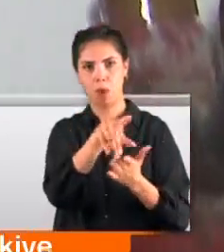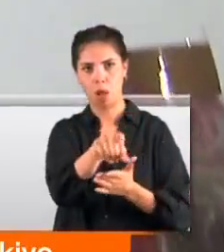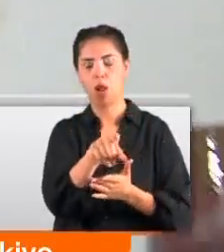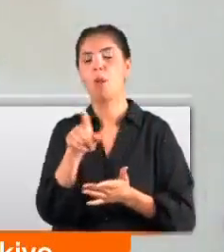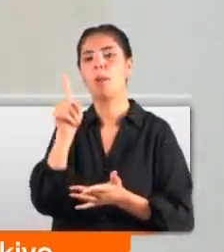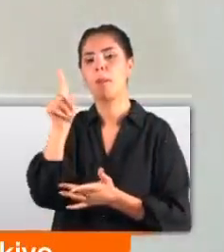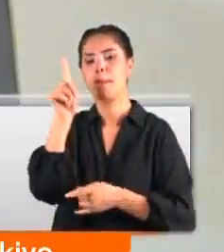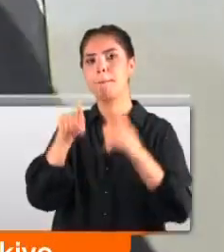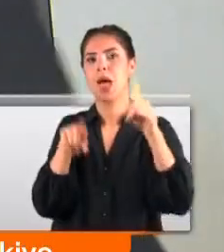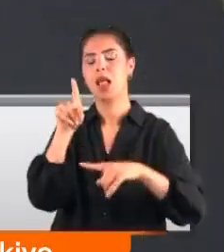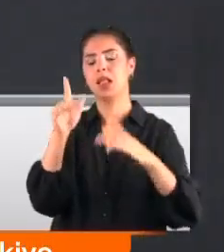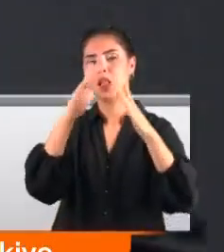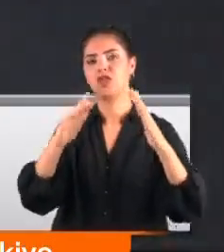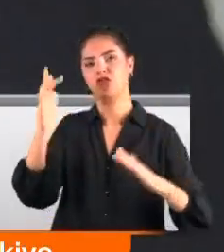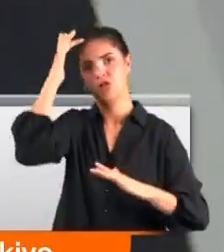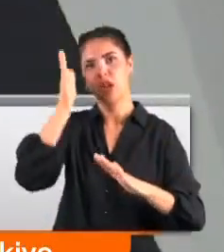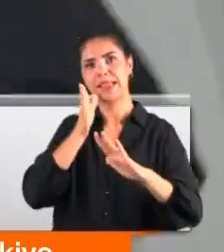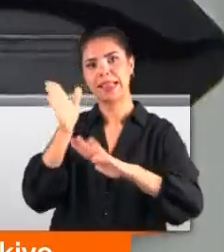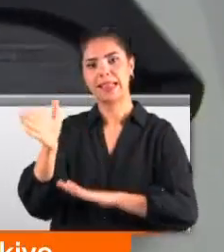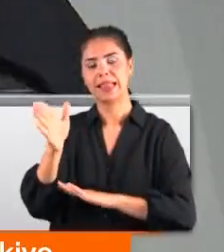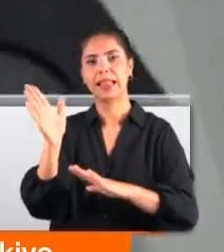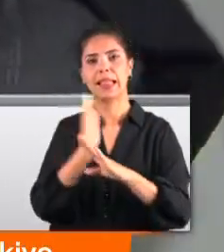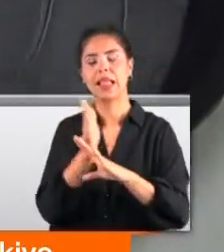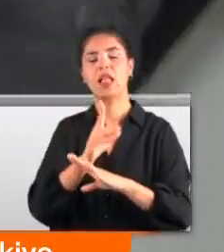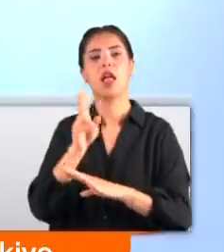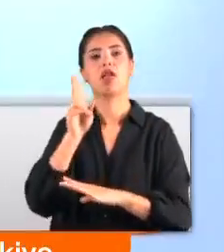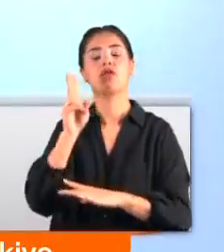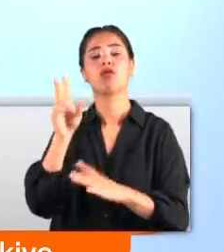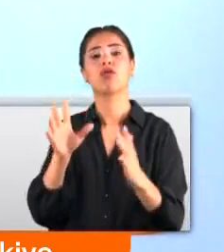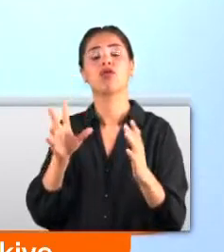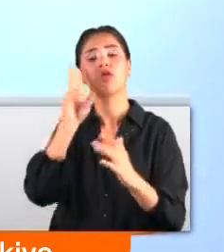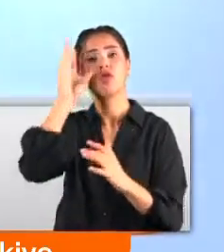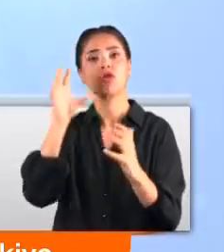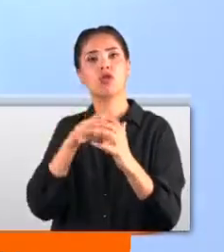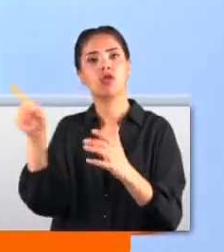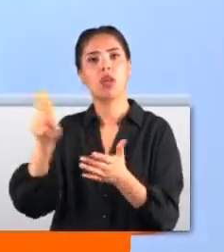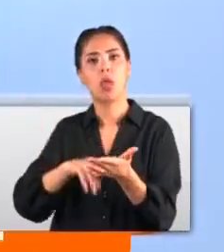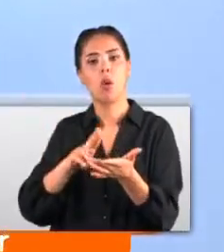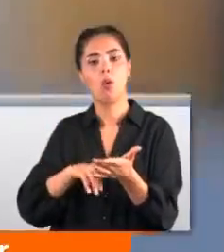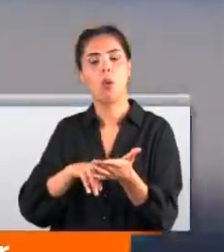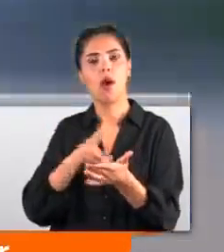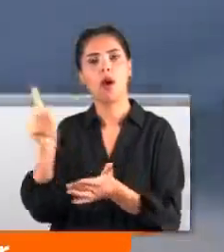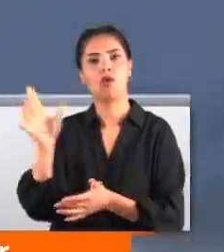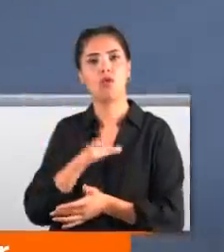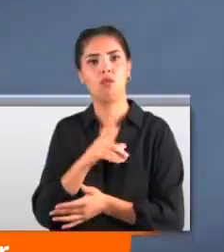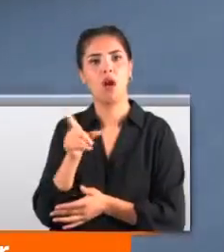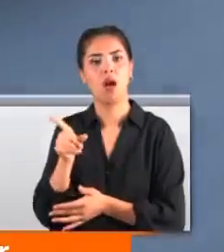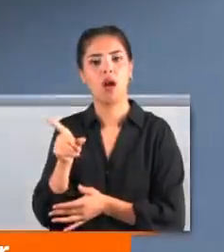işte böyle çatıya doğru tırmandı. Çünkü çete üyelerinden bir tanesi çatıya doğru kaçıyordu.